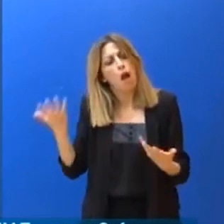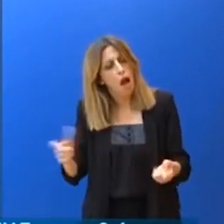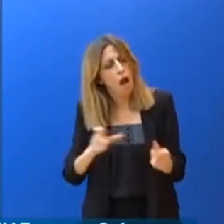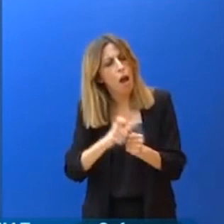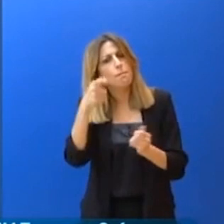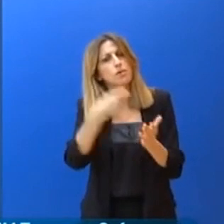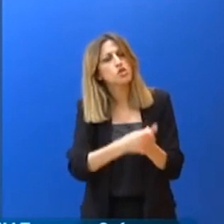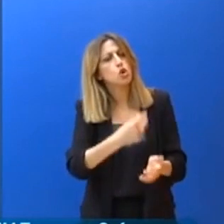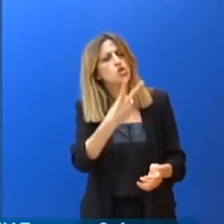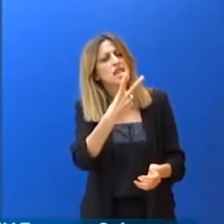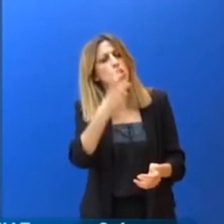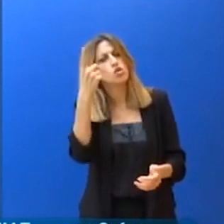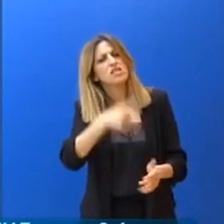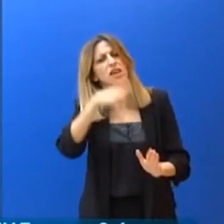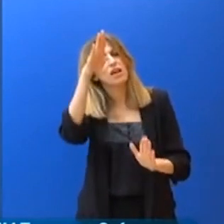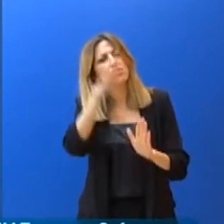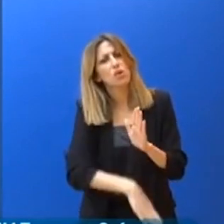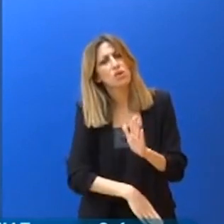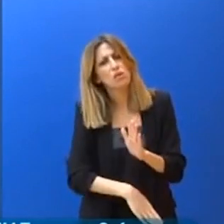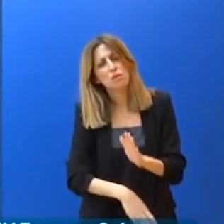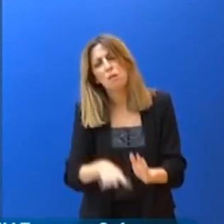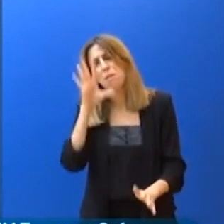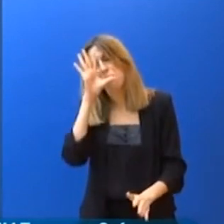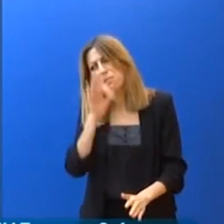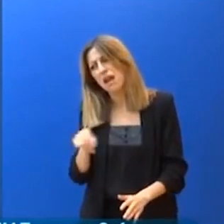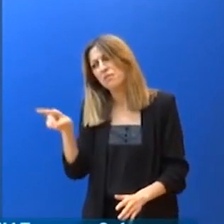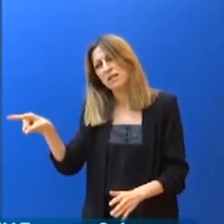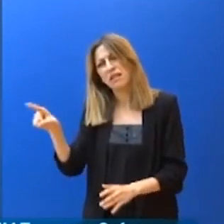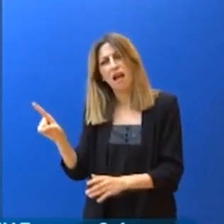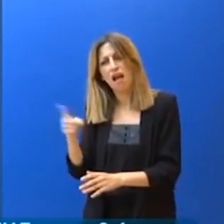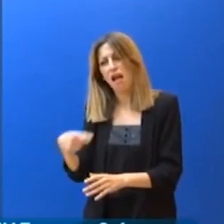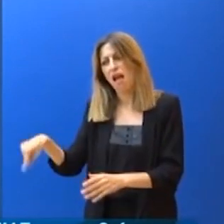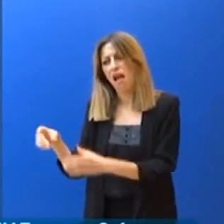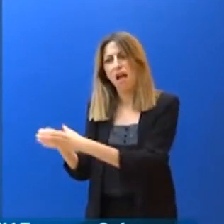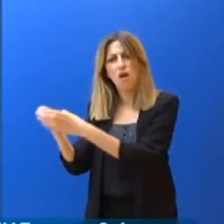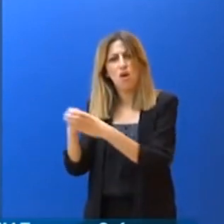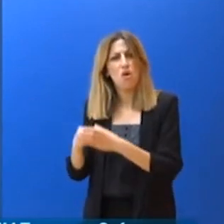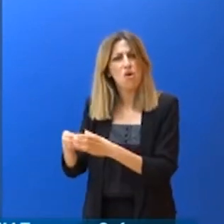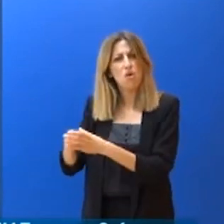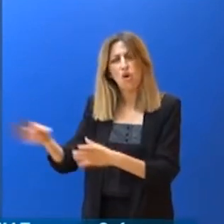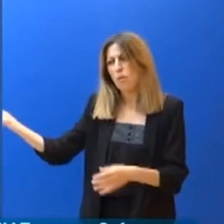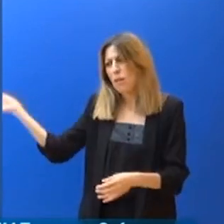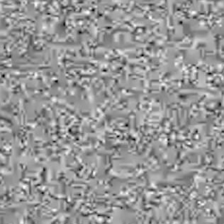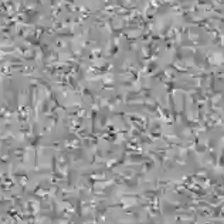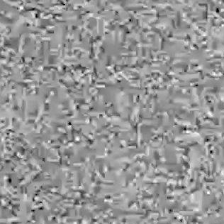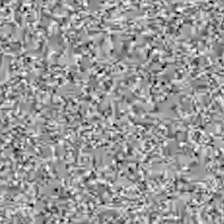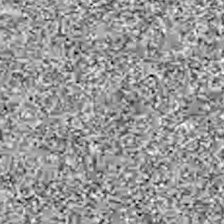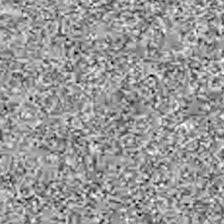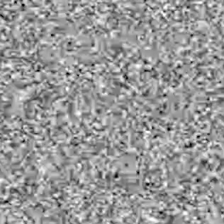χθες η αντιπολίτευση, είναι επιπόλαια, ανεύθυνη και ψεύτικη.